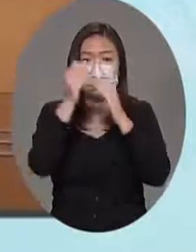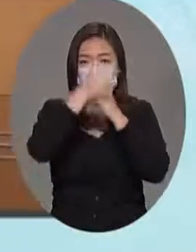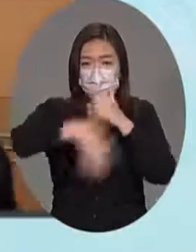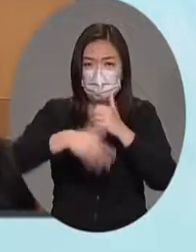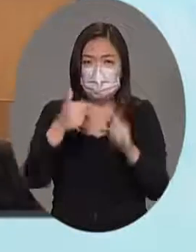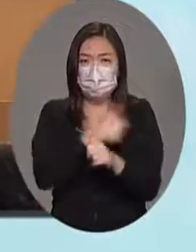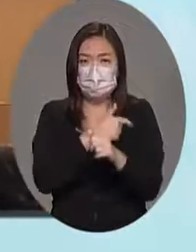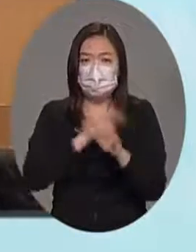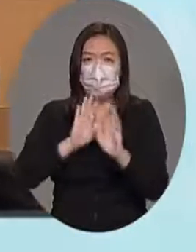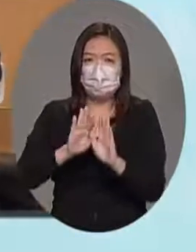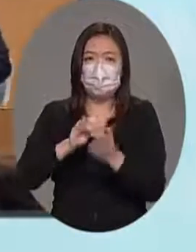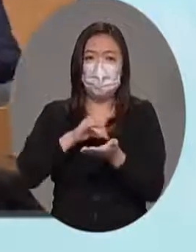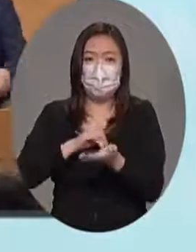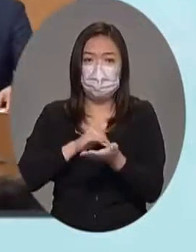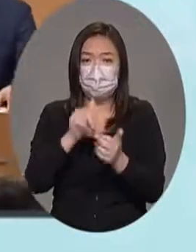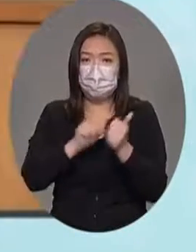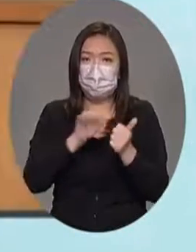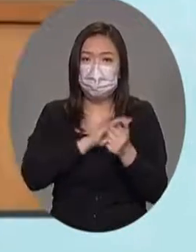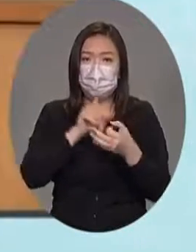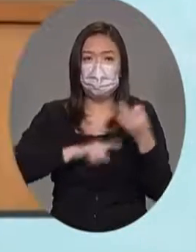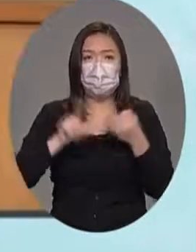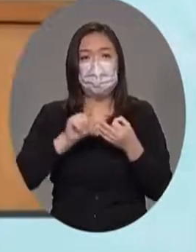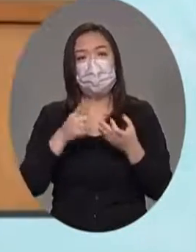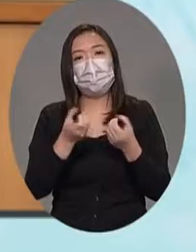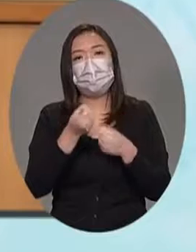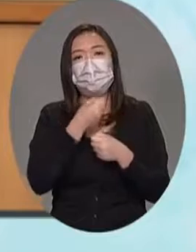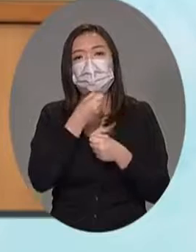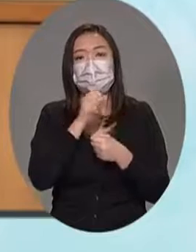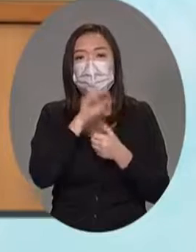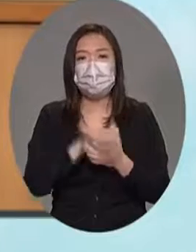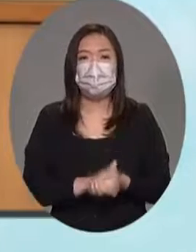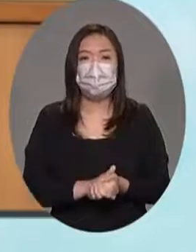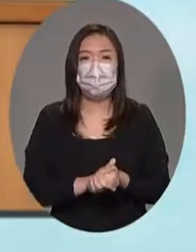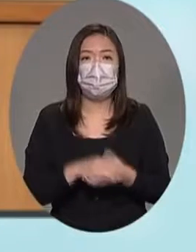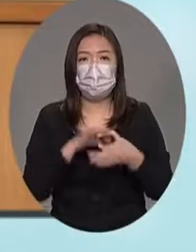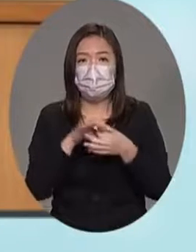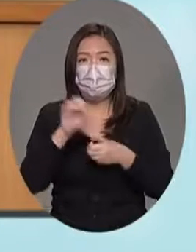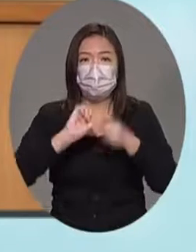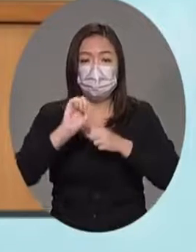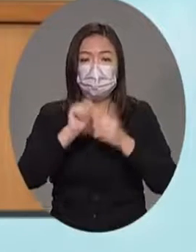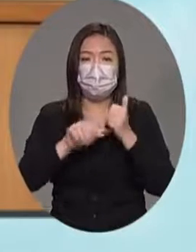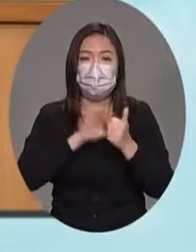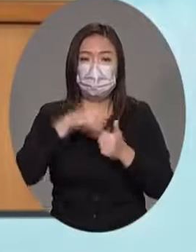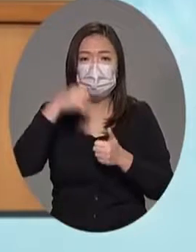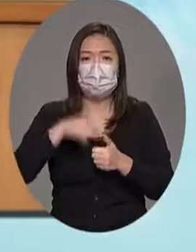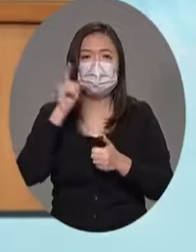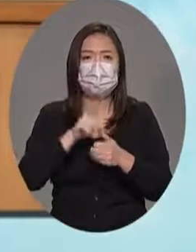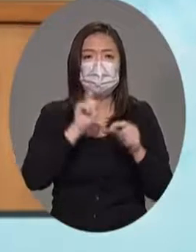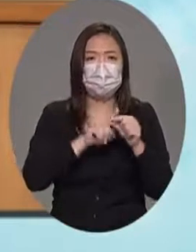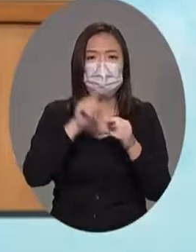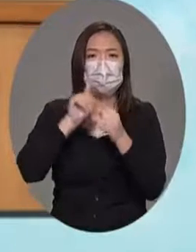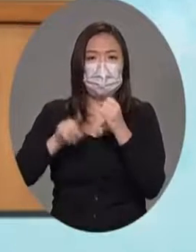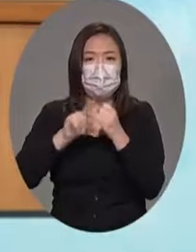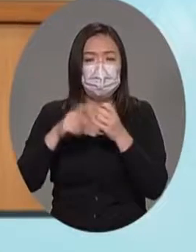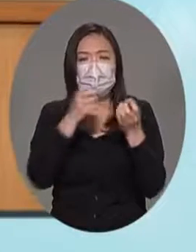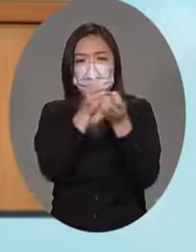预防疾病科学委员会主席刘宇龙接受本台访问时说，联合科学委员会下星期中后期会开会